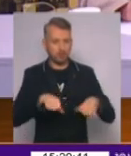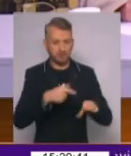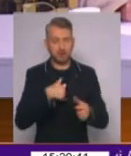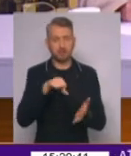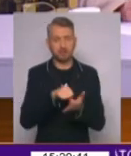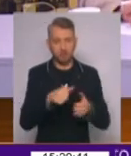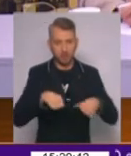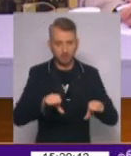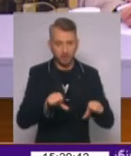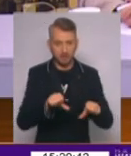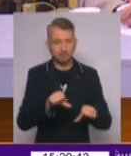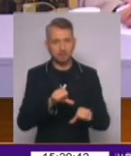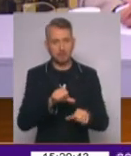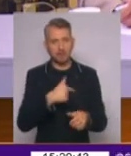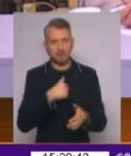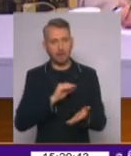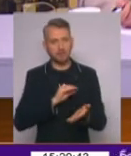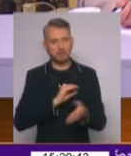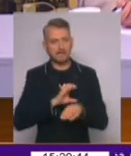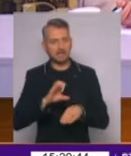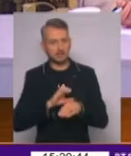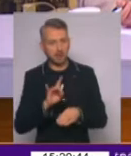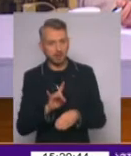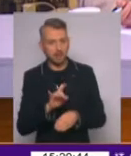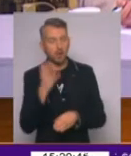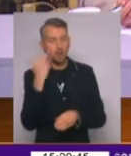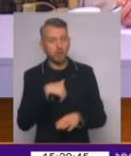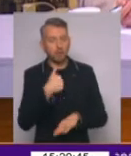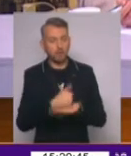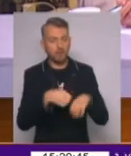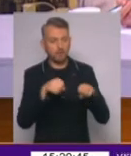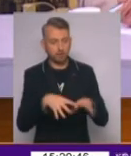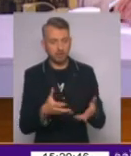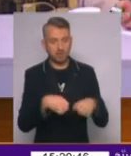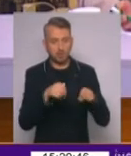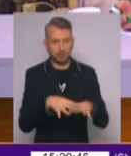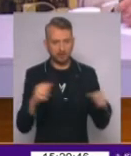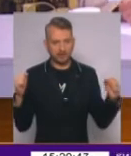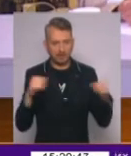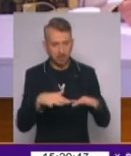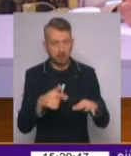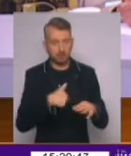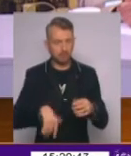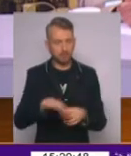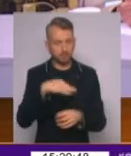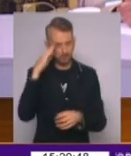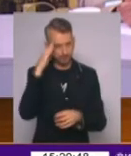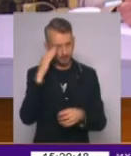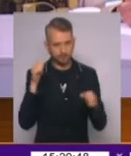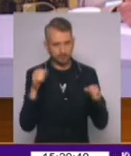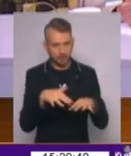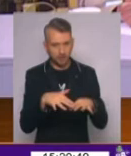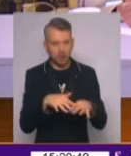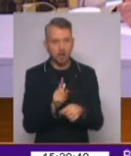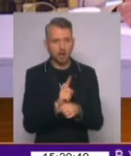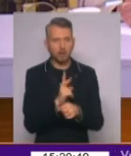комісії, секретар, власне кажучи. І коли голова вирішує, приймає рішення скликати, ми всі приходимо. Угу. Кворум у нас